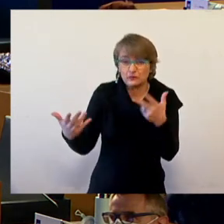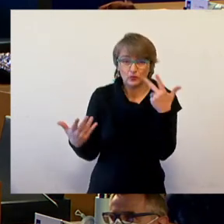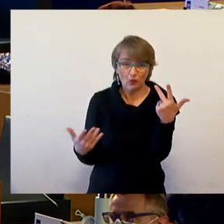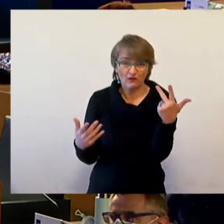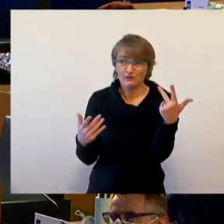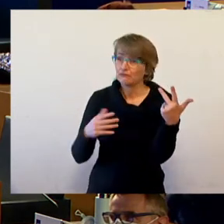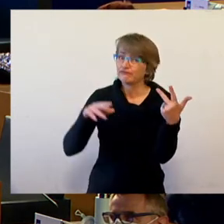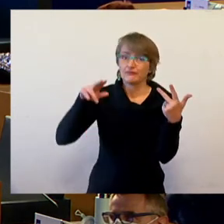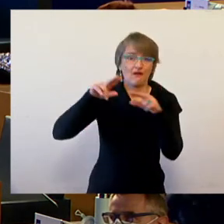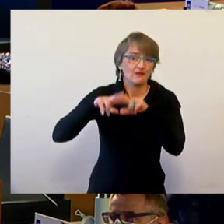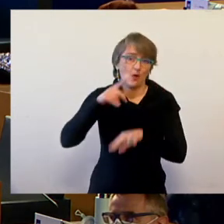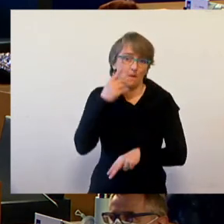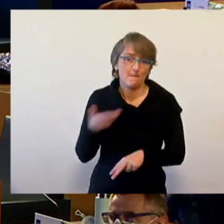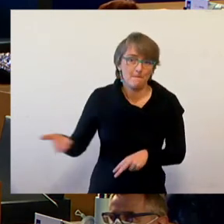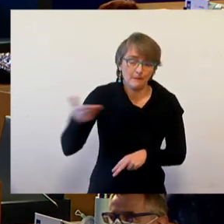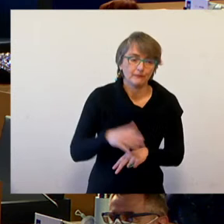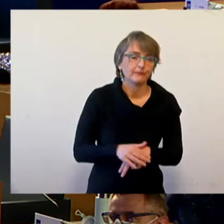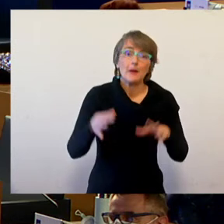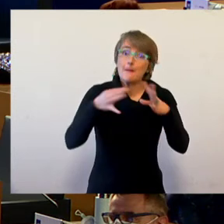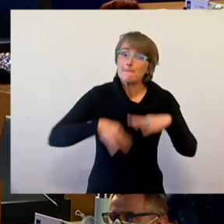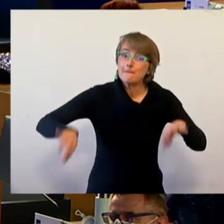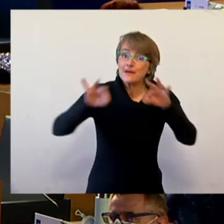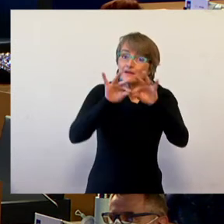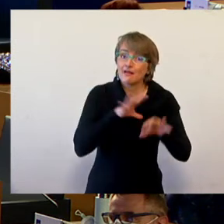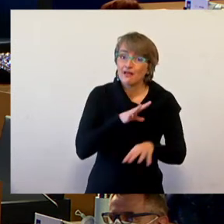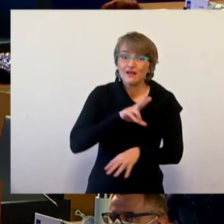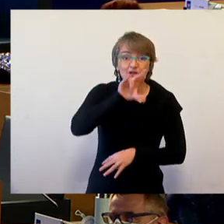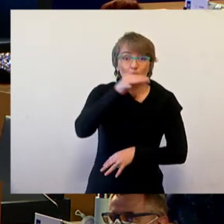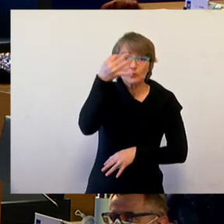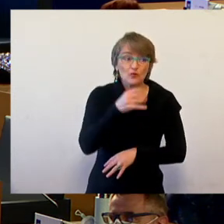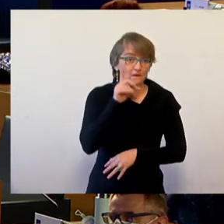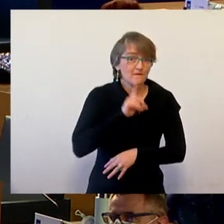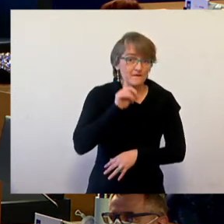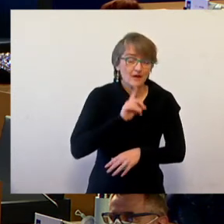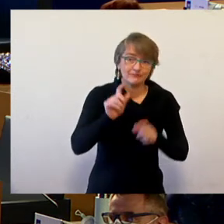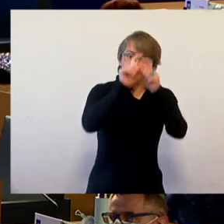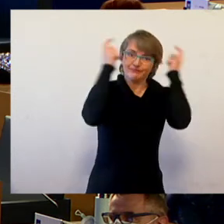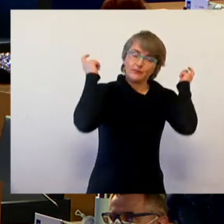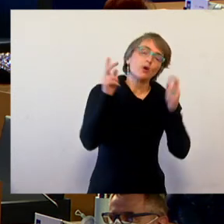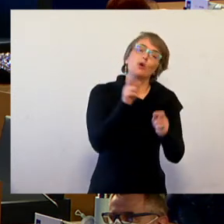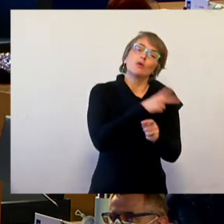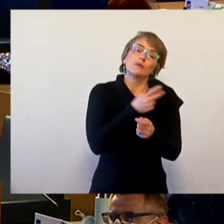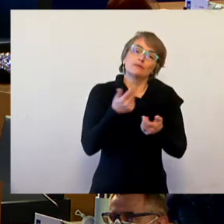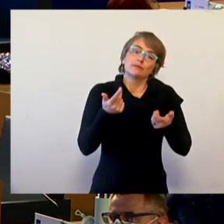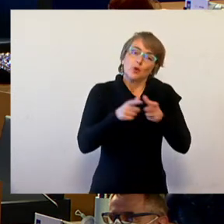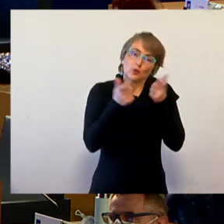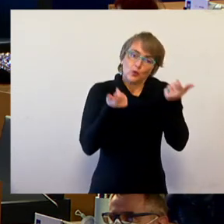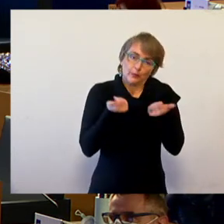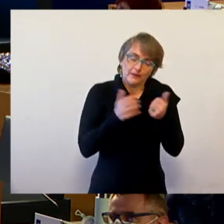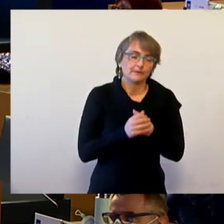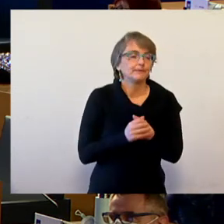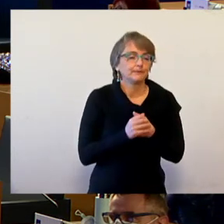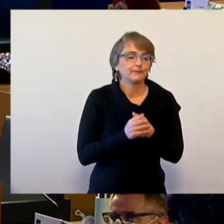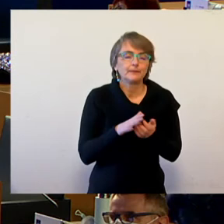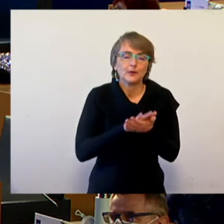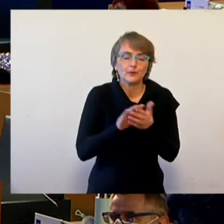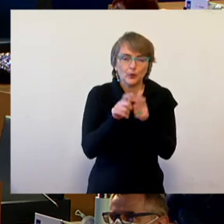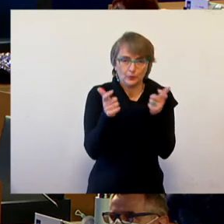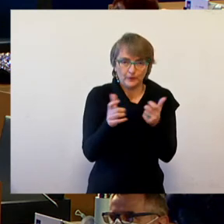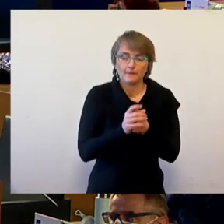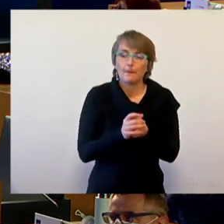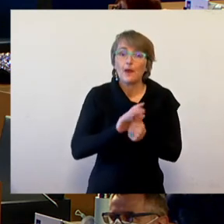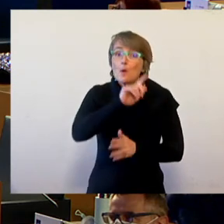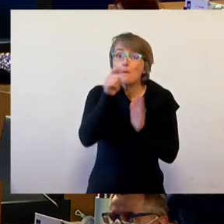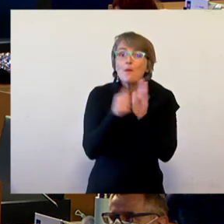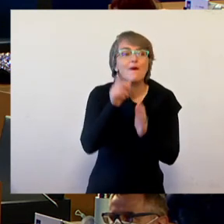Notre pays compte 30% de femmes chefs d'entreprise. Quand elles créent une entreprise, les femmes qui créent une entreprise, une